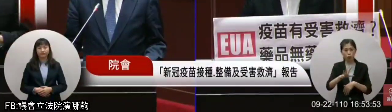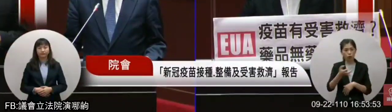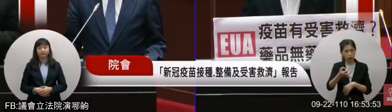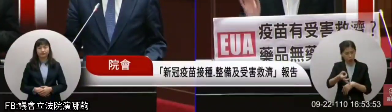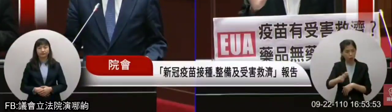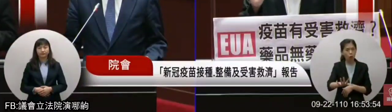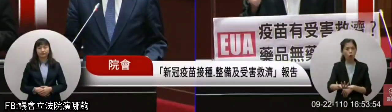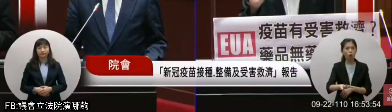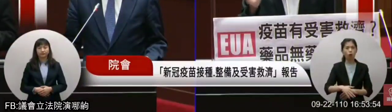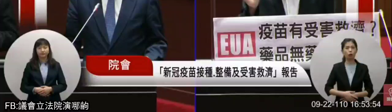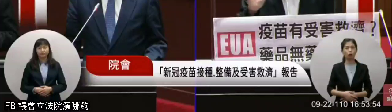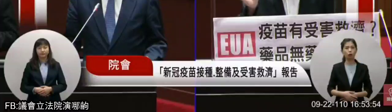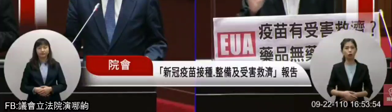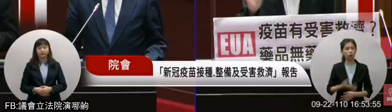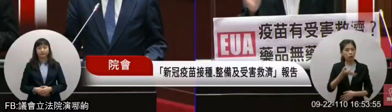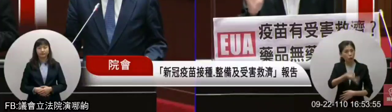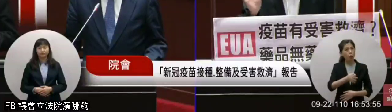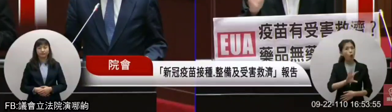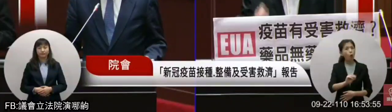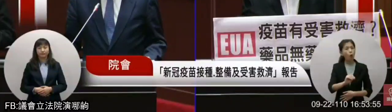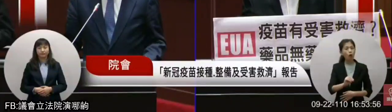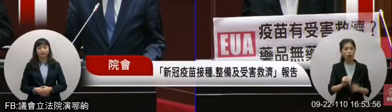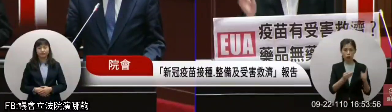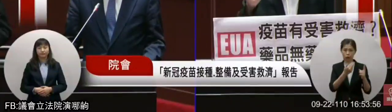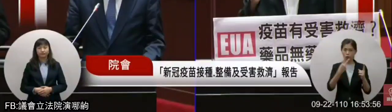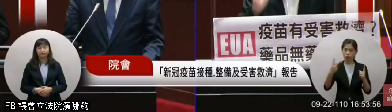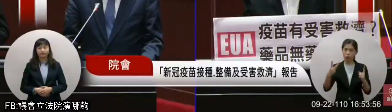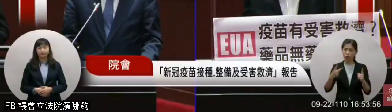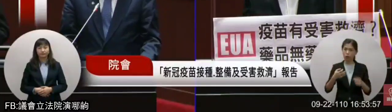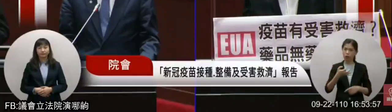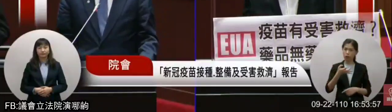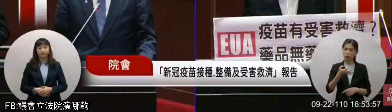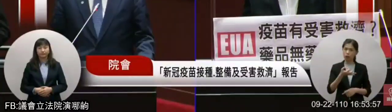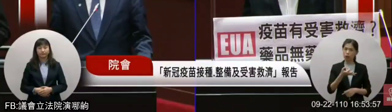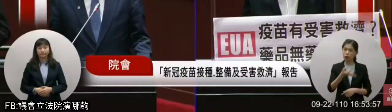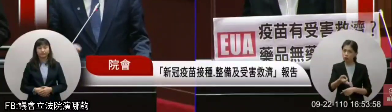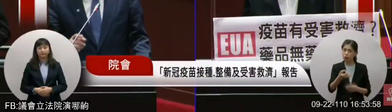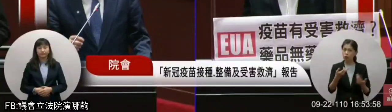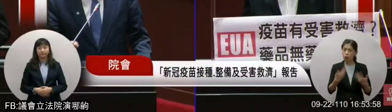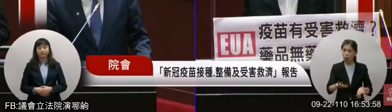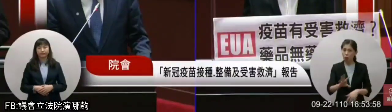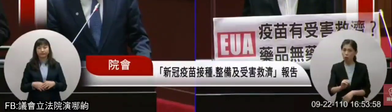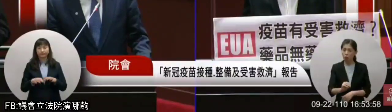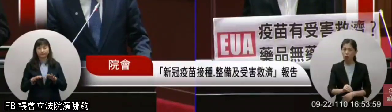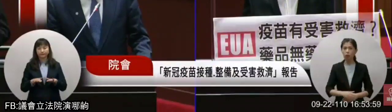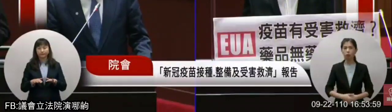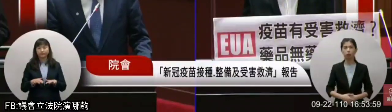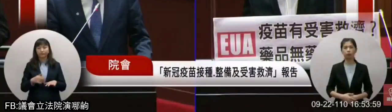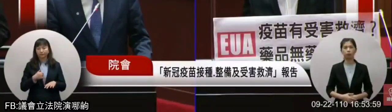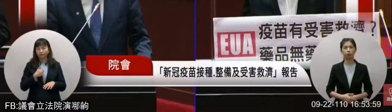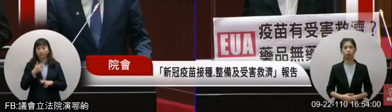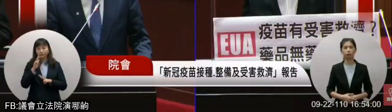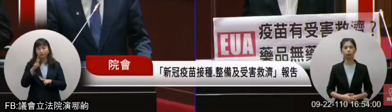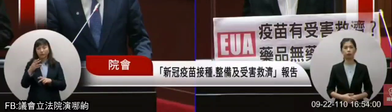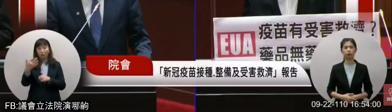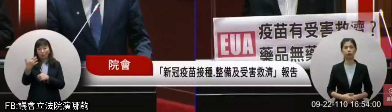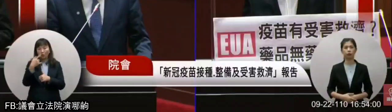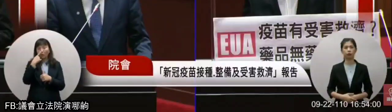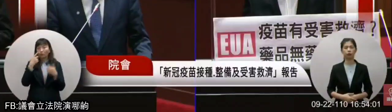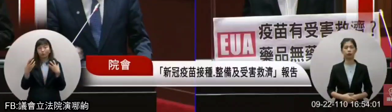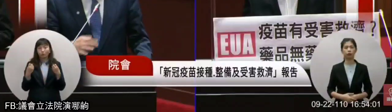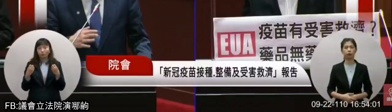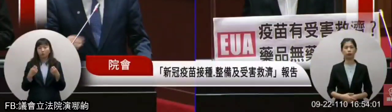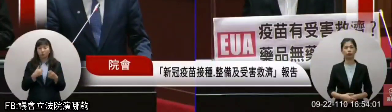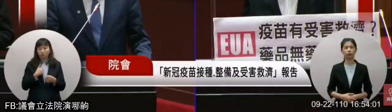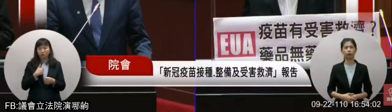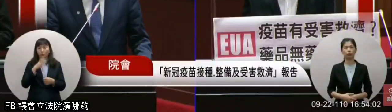出，付过没？我们1922预约平台付过官贸钱了没？ 现在坦白讲，委员这样问我是不清楚了哈，